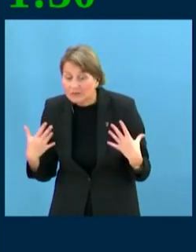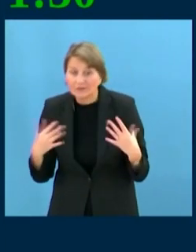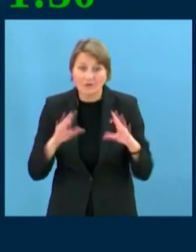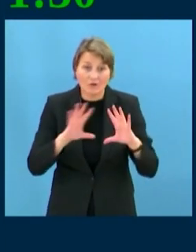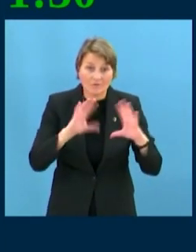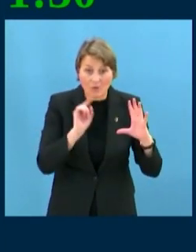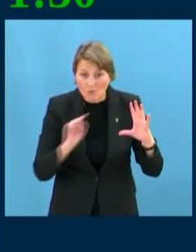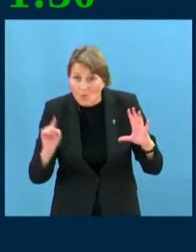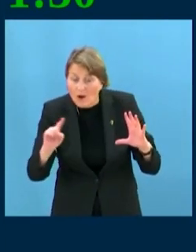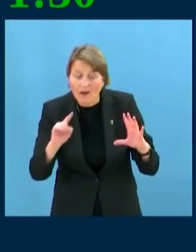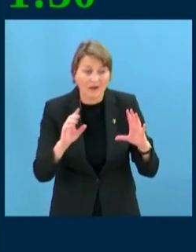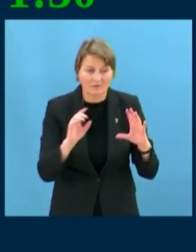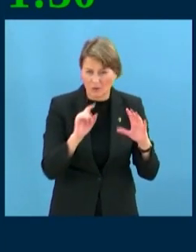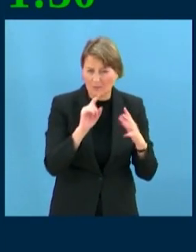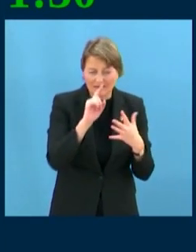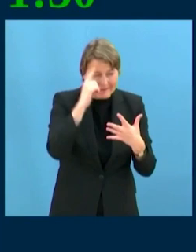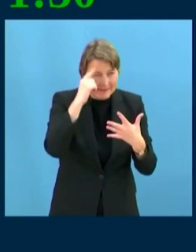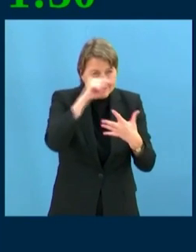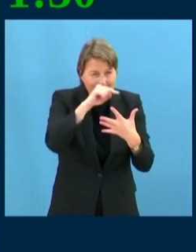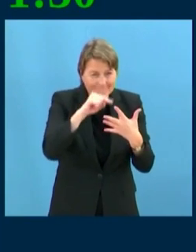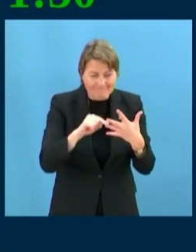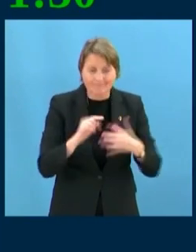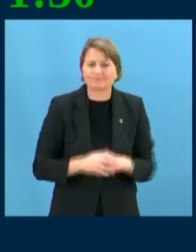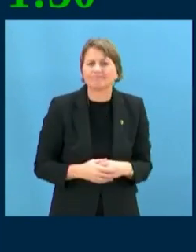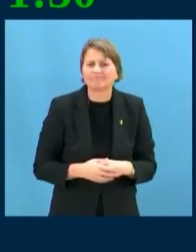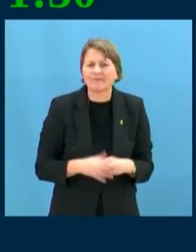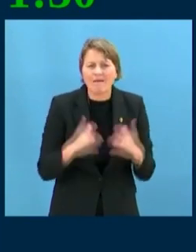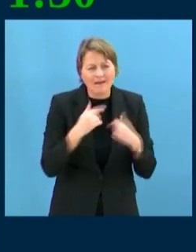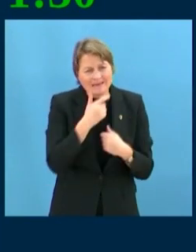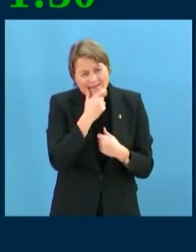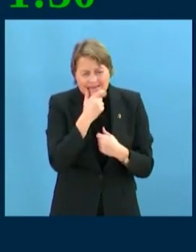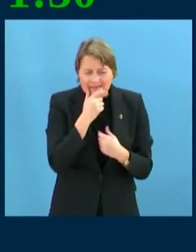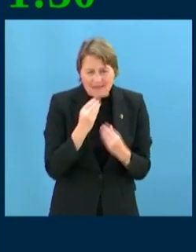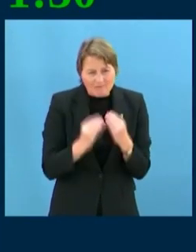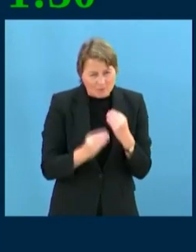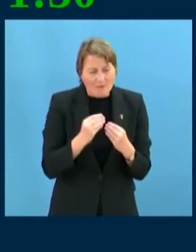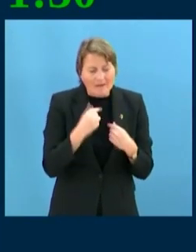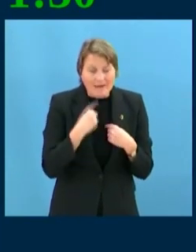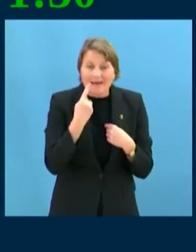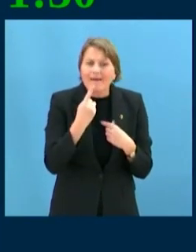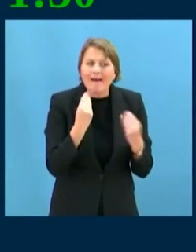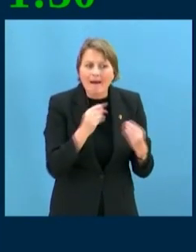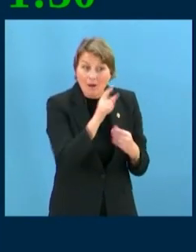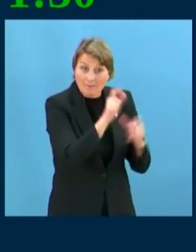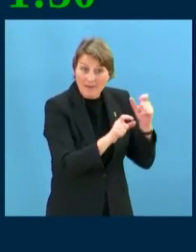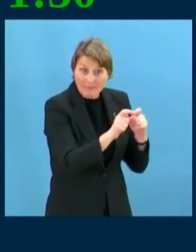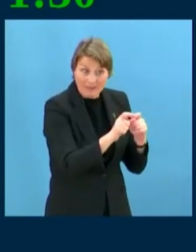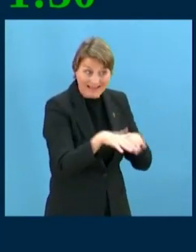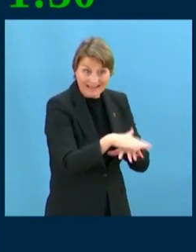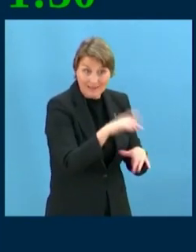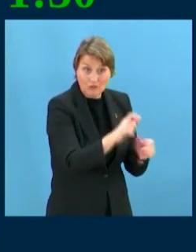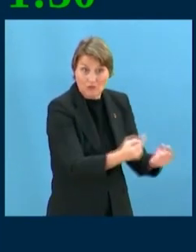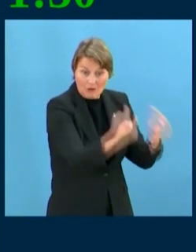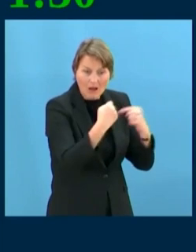cinsiyyet ve coğrafi çeşitlilikler de dikkate alarak yerli halkların insan hakları konseyinde mümkün olan en